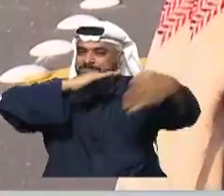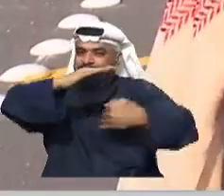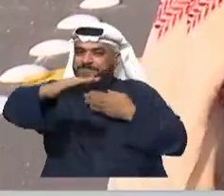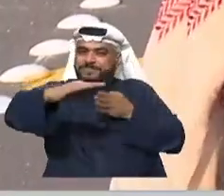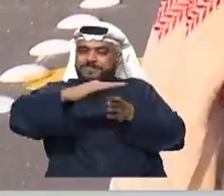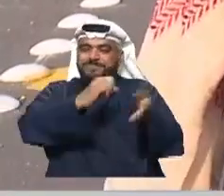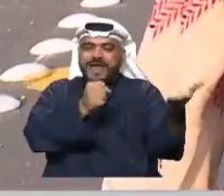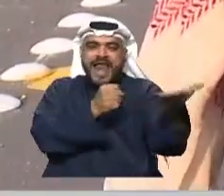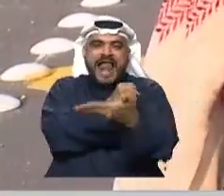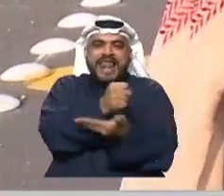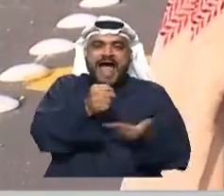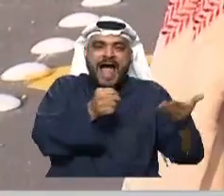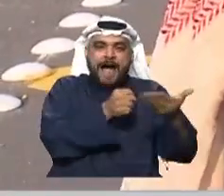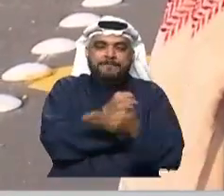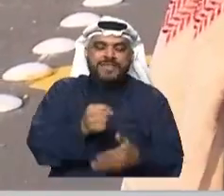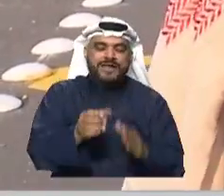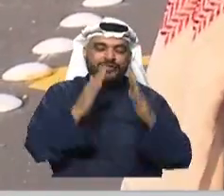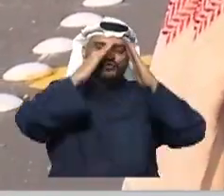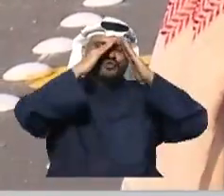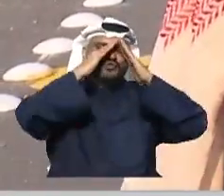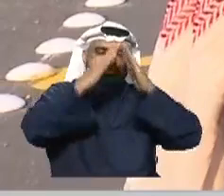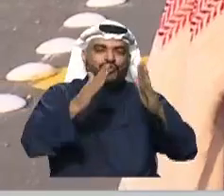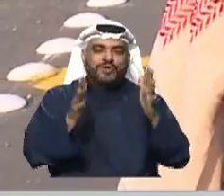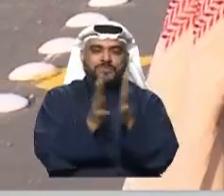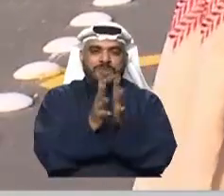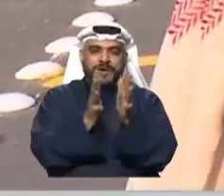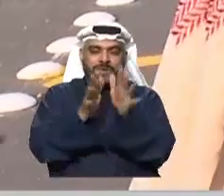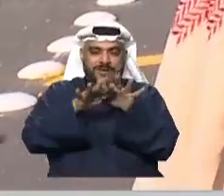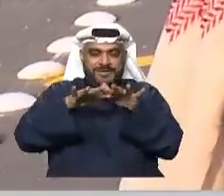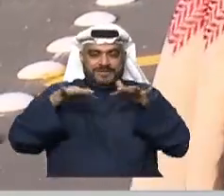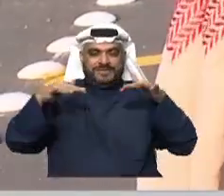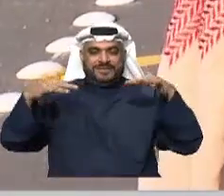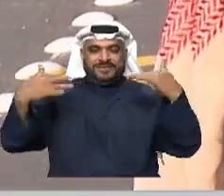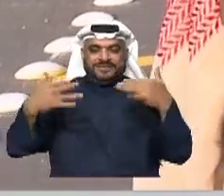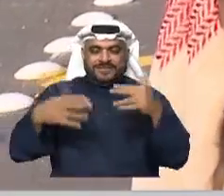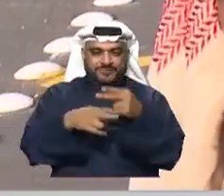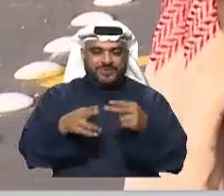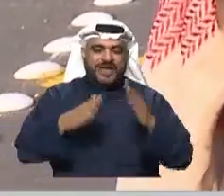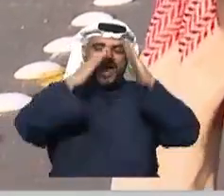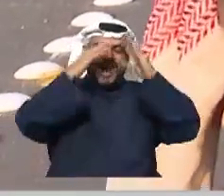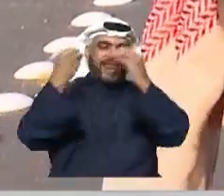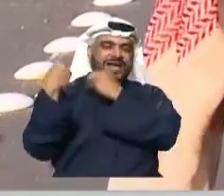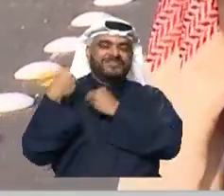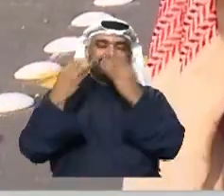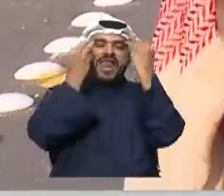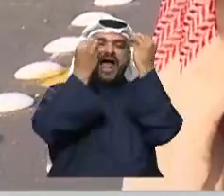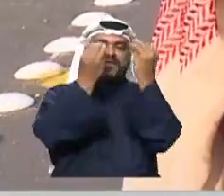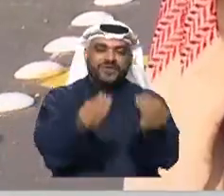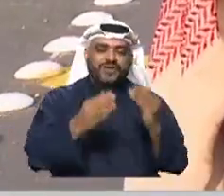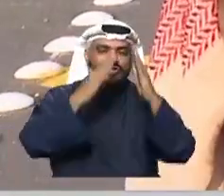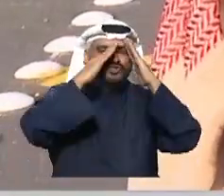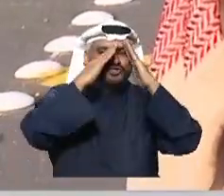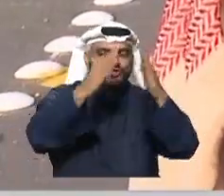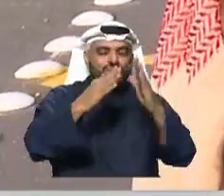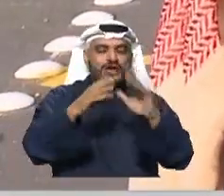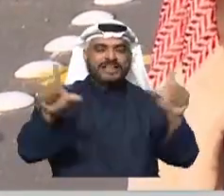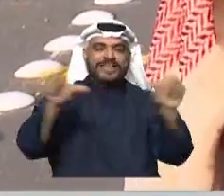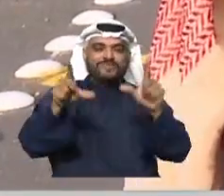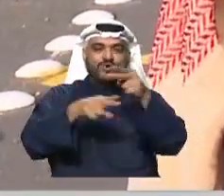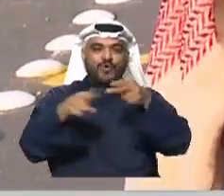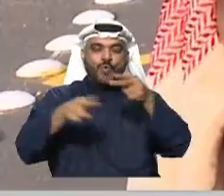يعني كافة الجماهير الكويتية والخليجية من وإلى الكويت. الله يعطيكم العافية إن شاء الله، ومشكورين وجهودكم